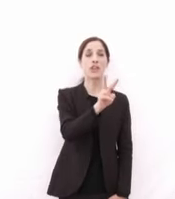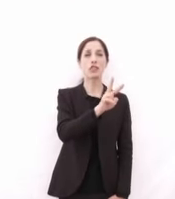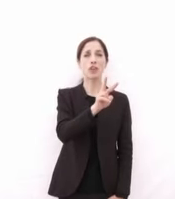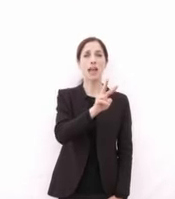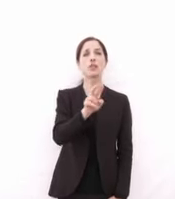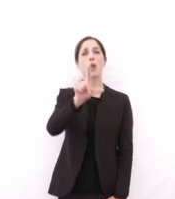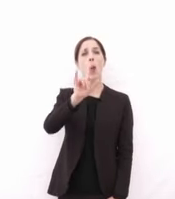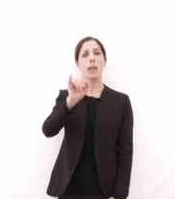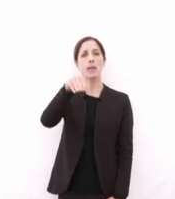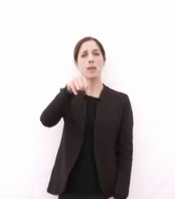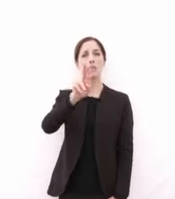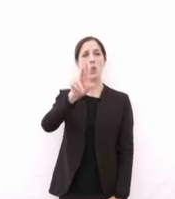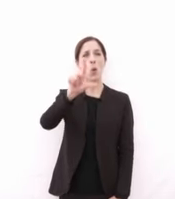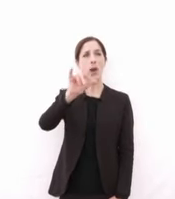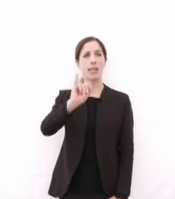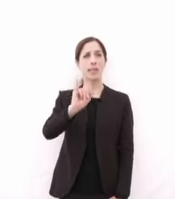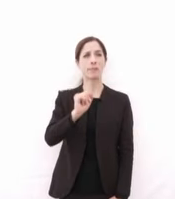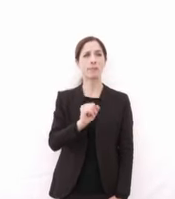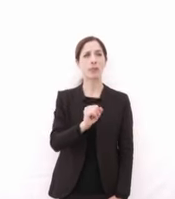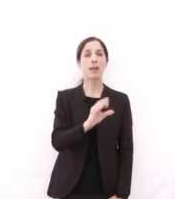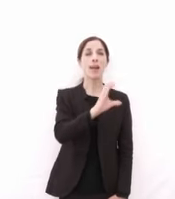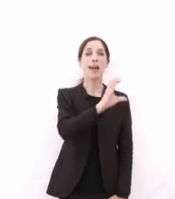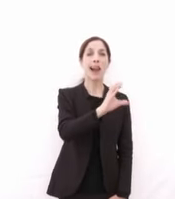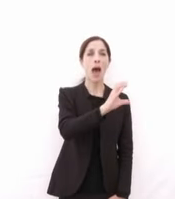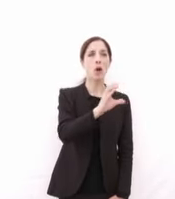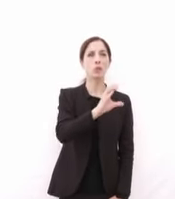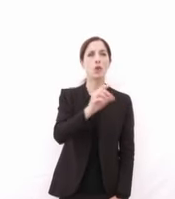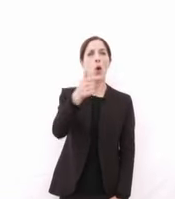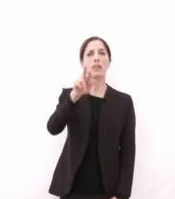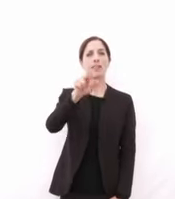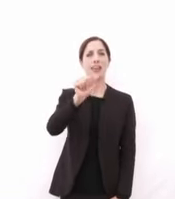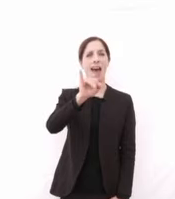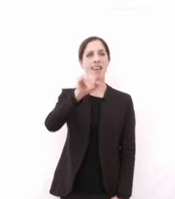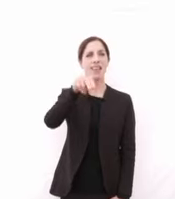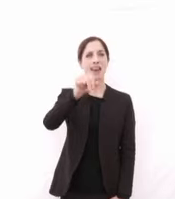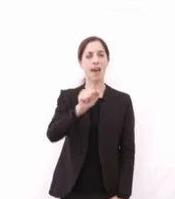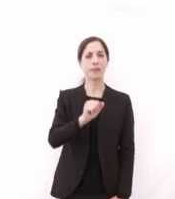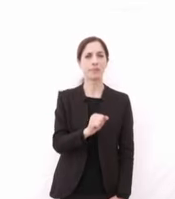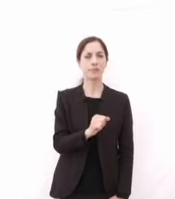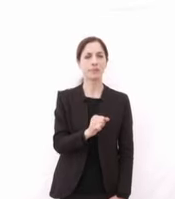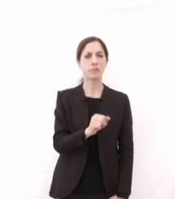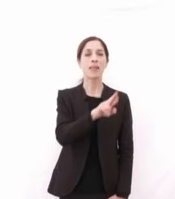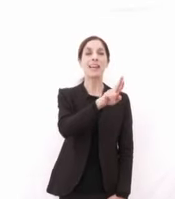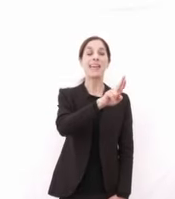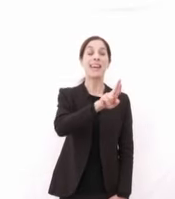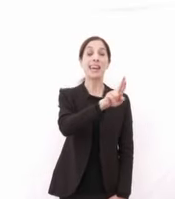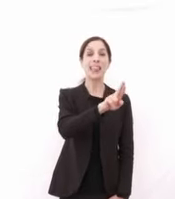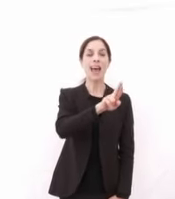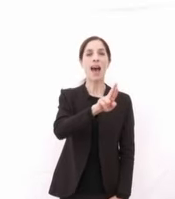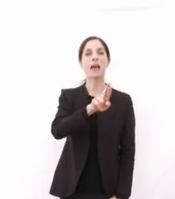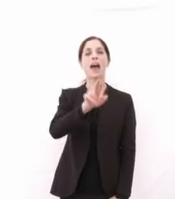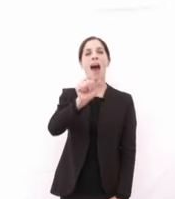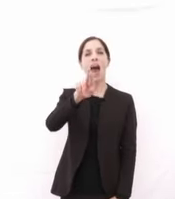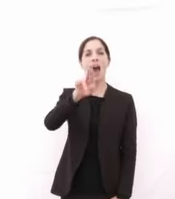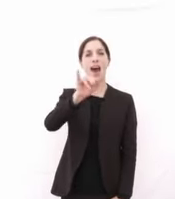Vincenzo Limuli, Claudio Traina, Rita